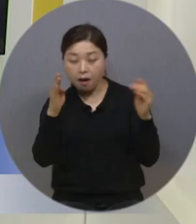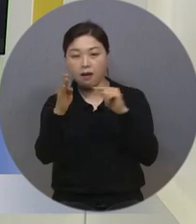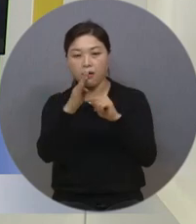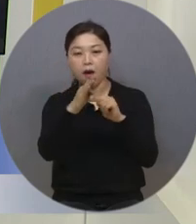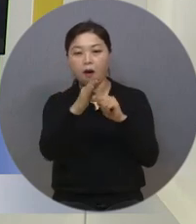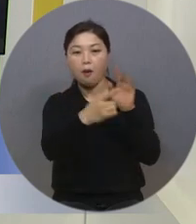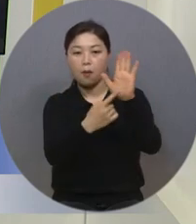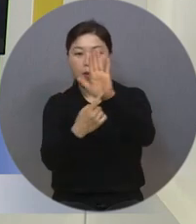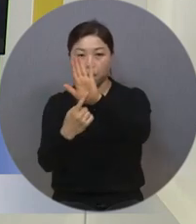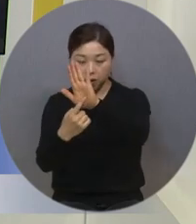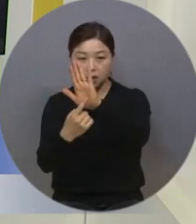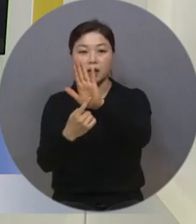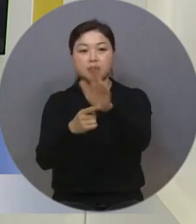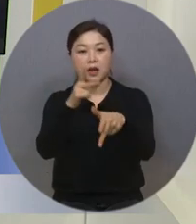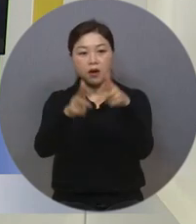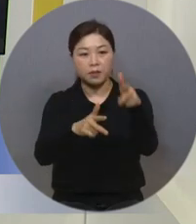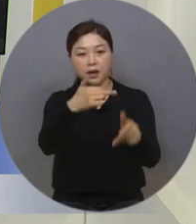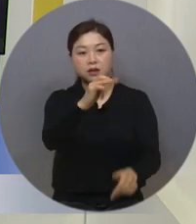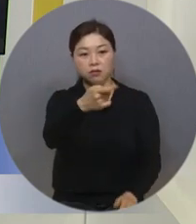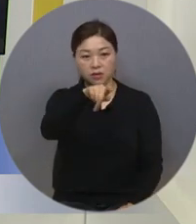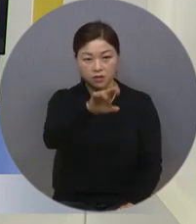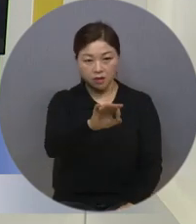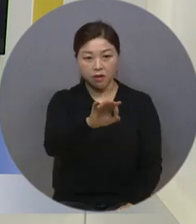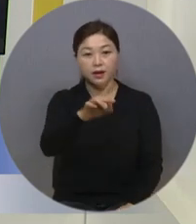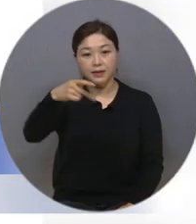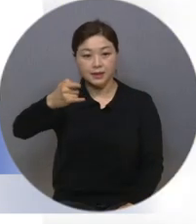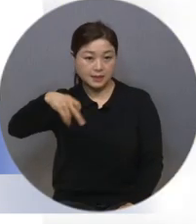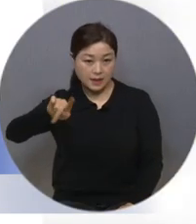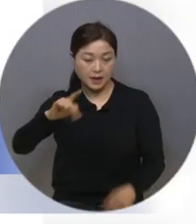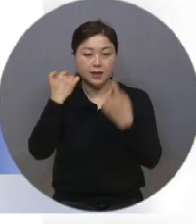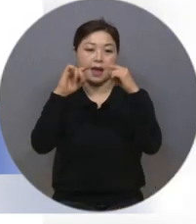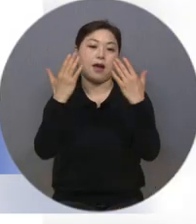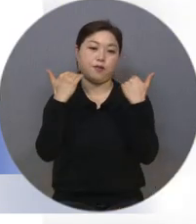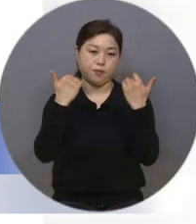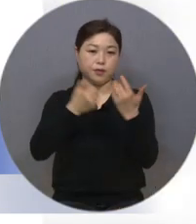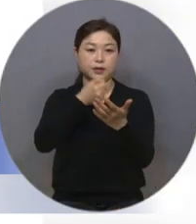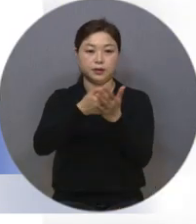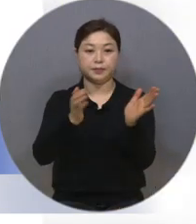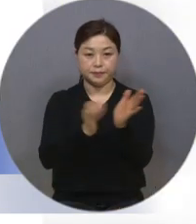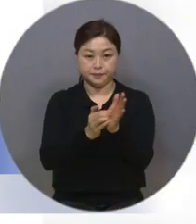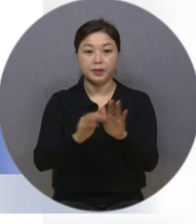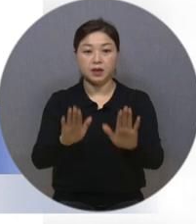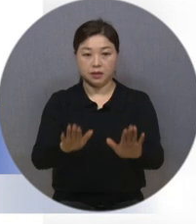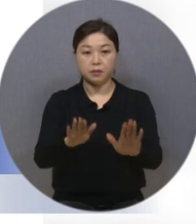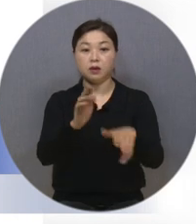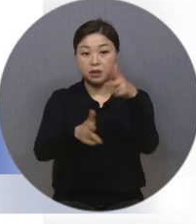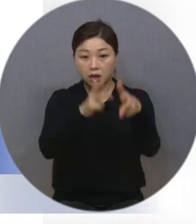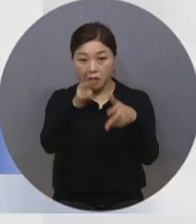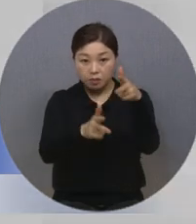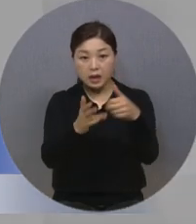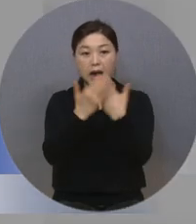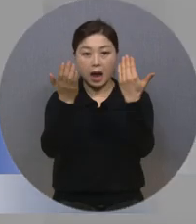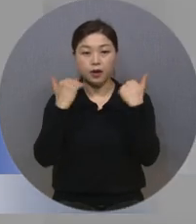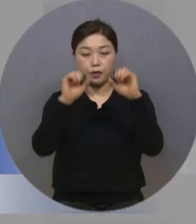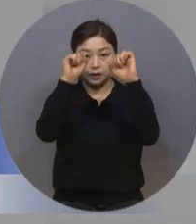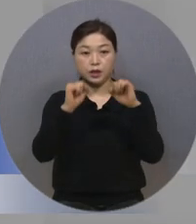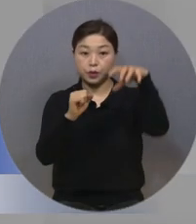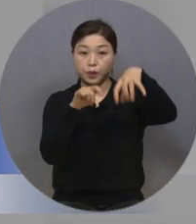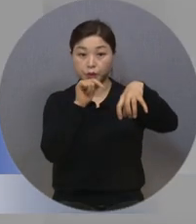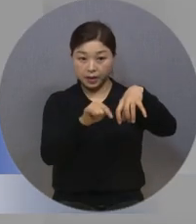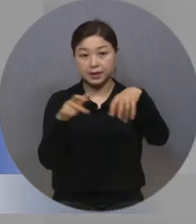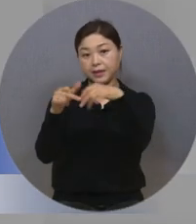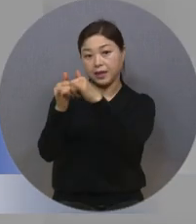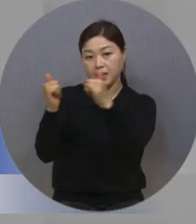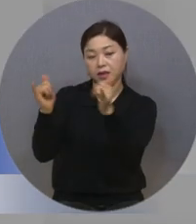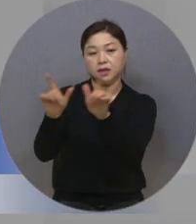사업에 경성대학교와 신라대학교를 선정했습니다 금번 공모사업은 학교 체육시설을 활용해